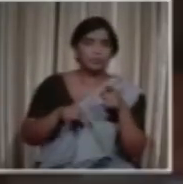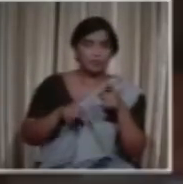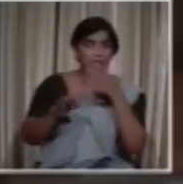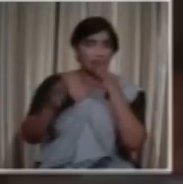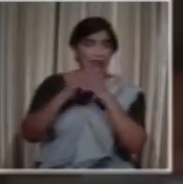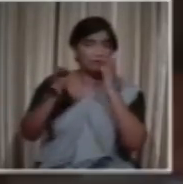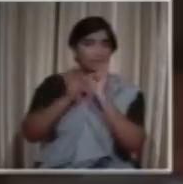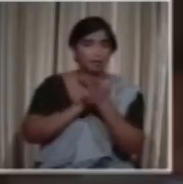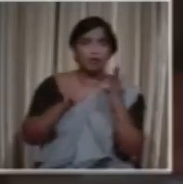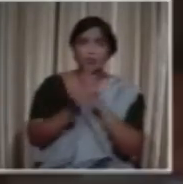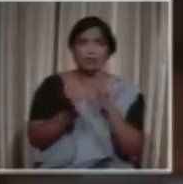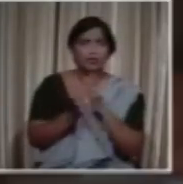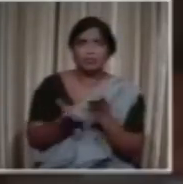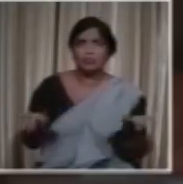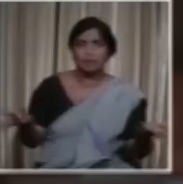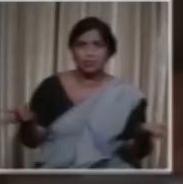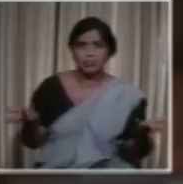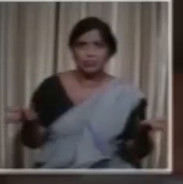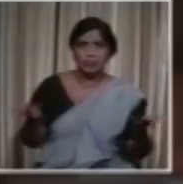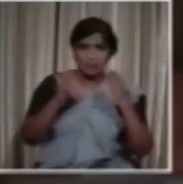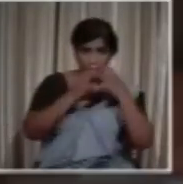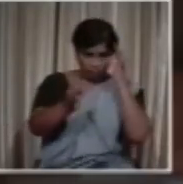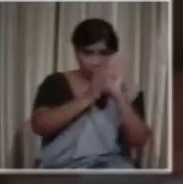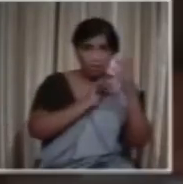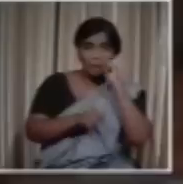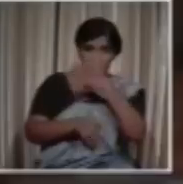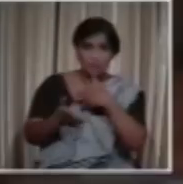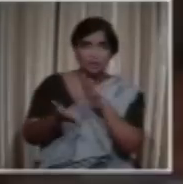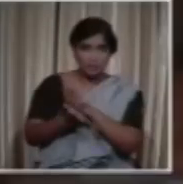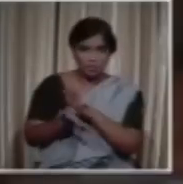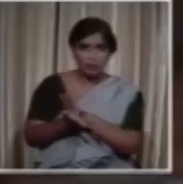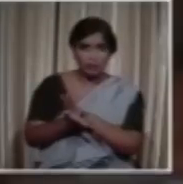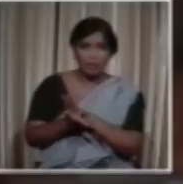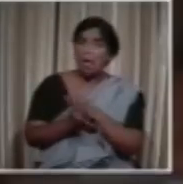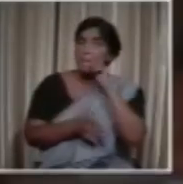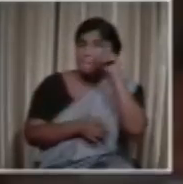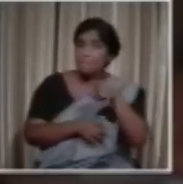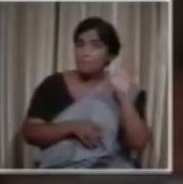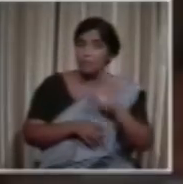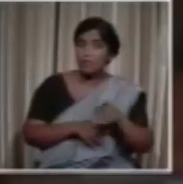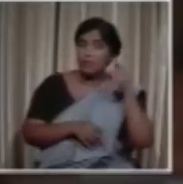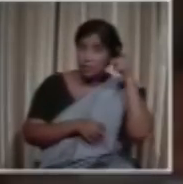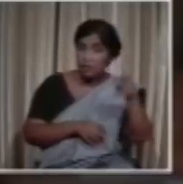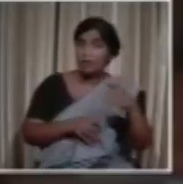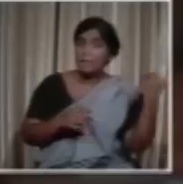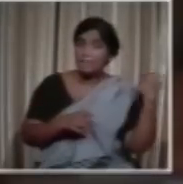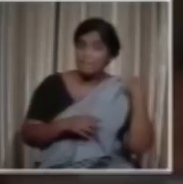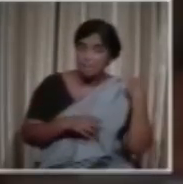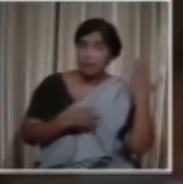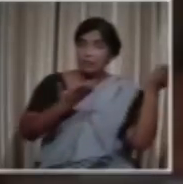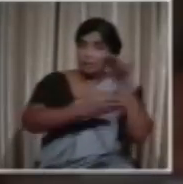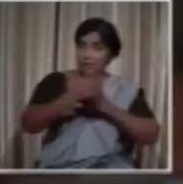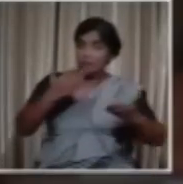kala kan ni satu ta. Minisunge geval binasa karne ka. Minisunge neve onge sahodare angge onge